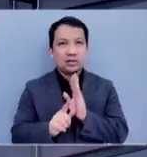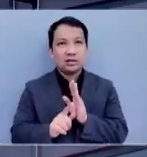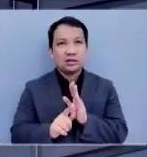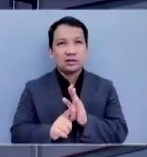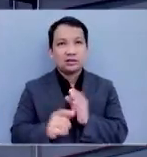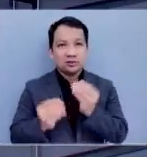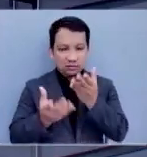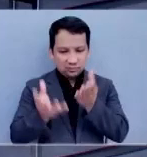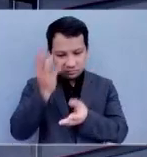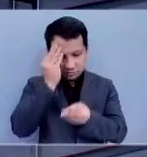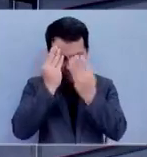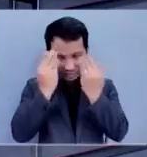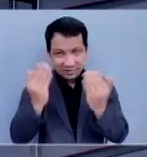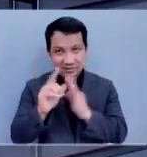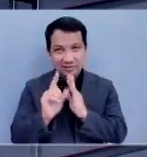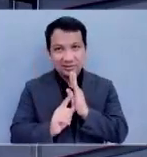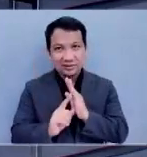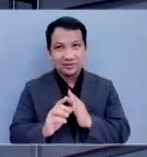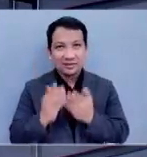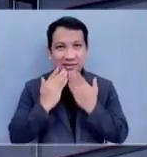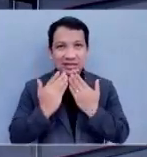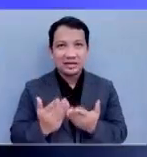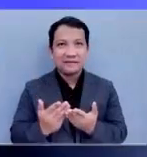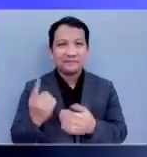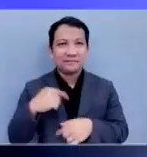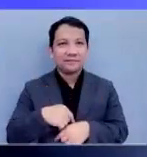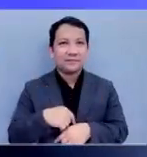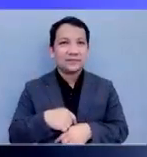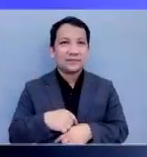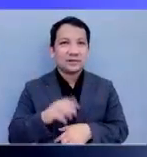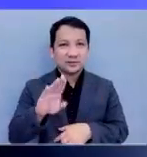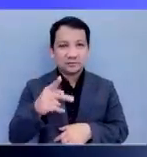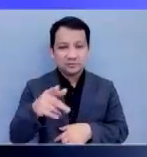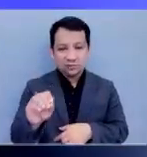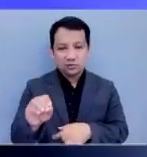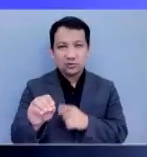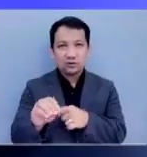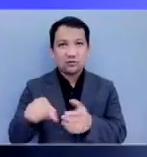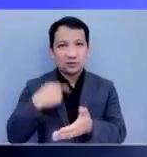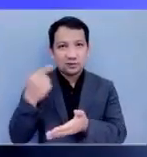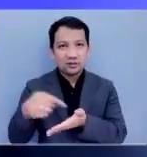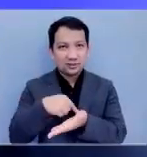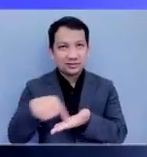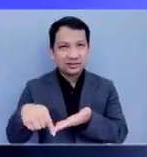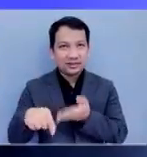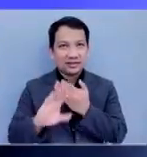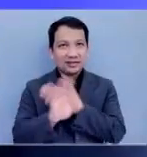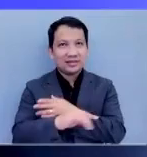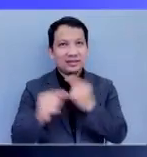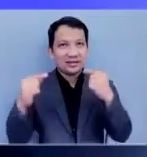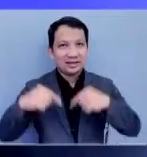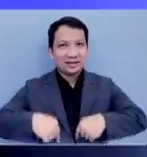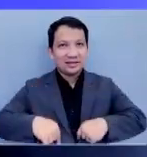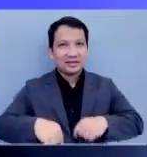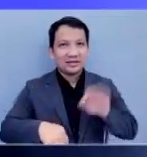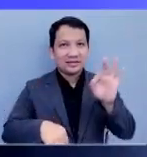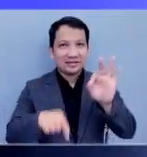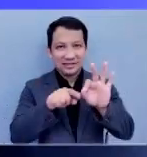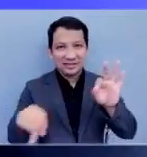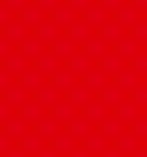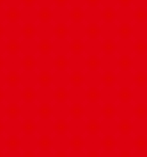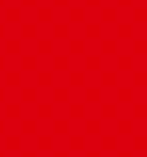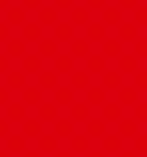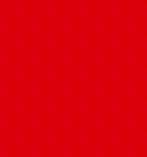dami-dami natutunan mula sa inyo. Thank you. Maraming salamat, Attorney Buco de la Cruz. Next week, ha? Balik, babalik yan. Monday to Friday. Salamat